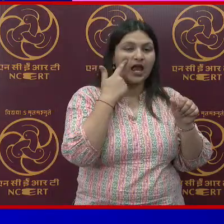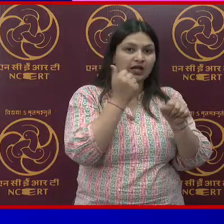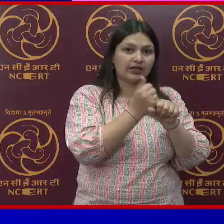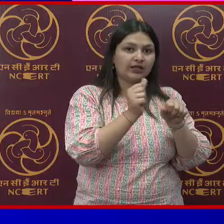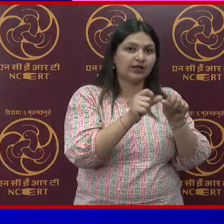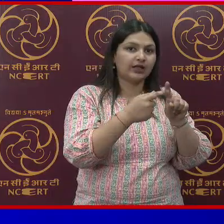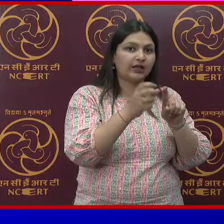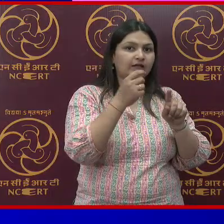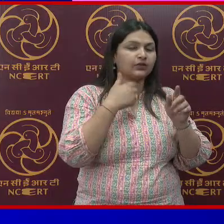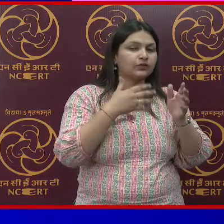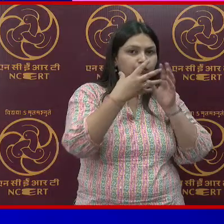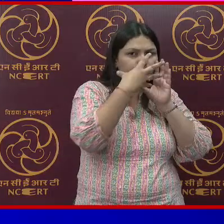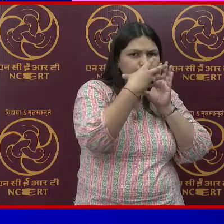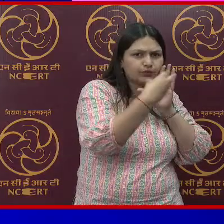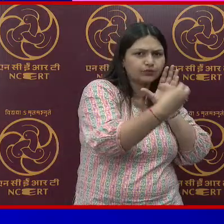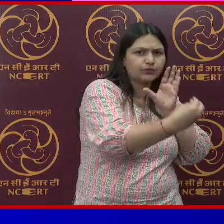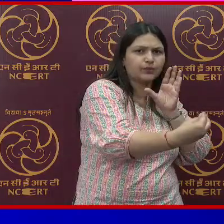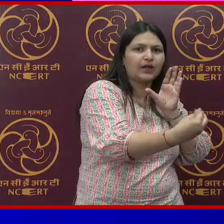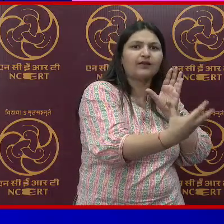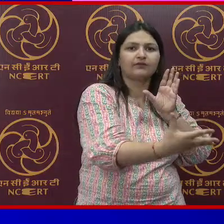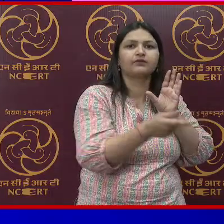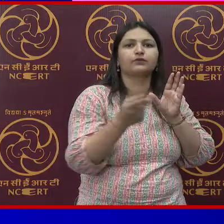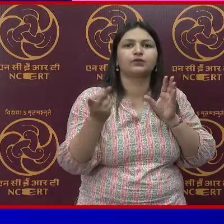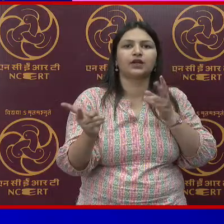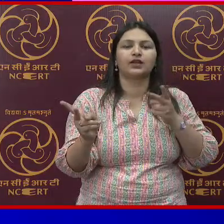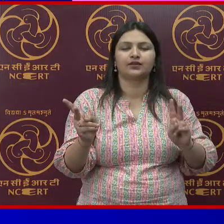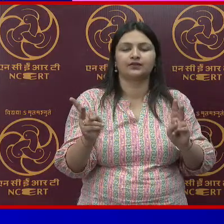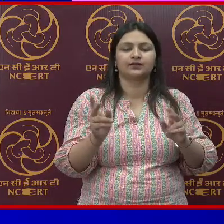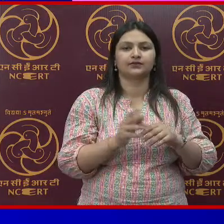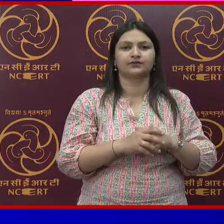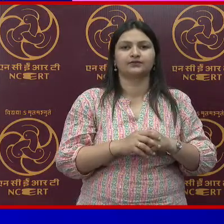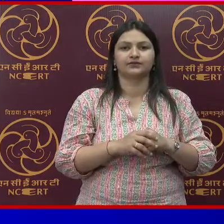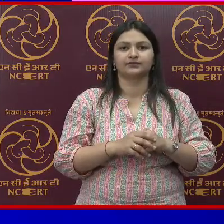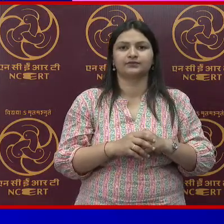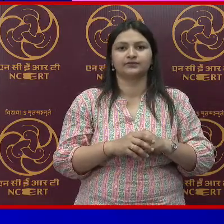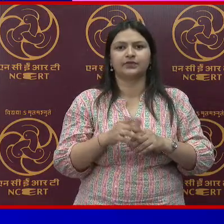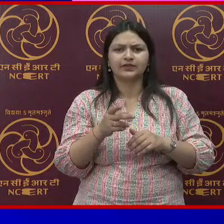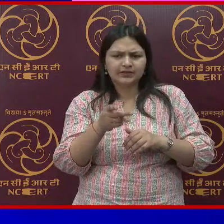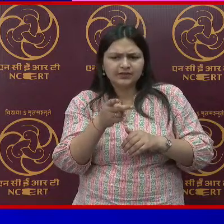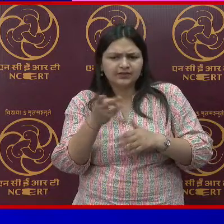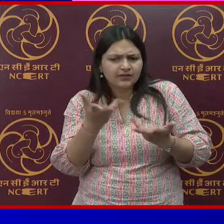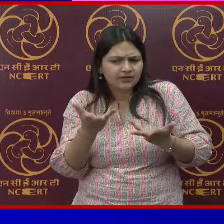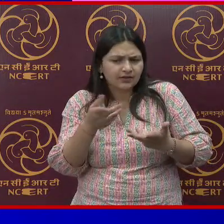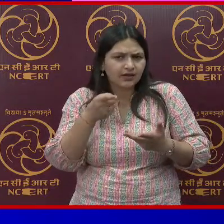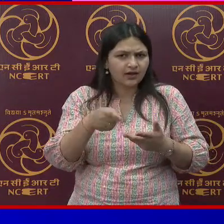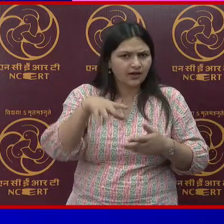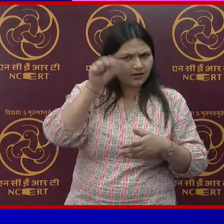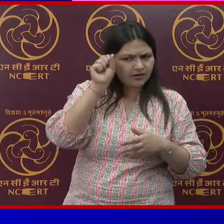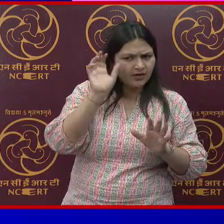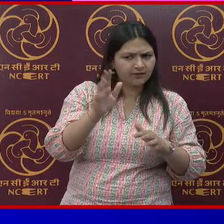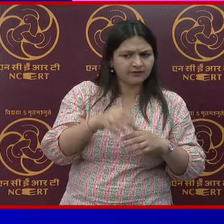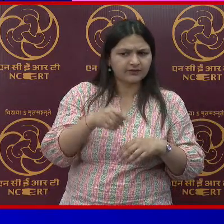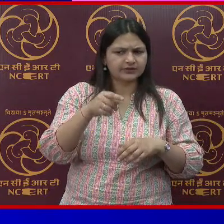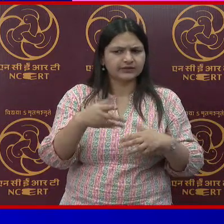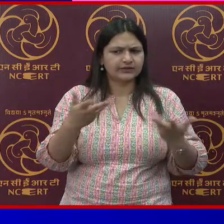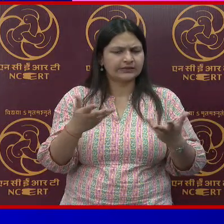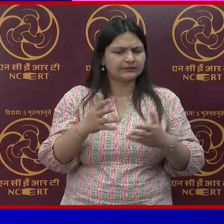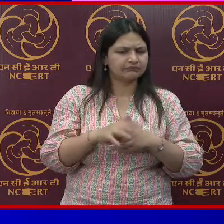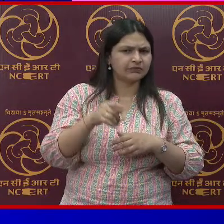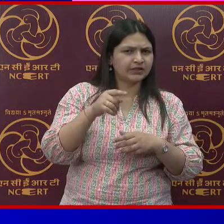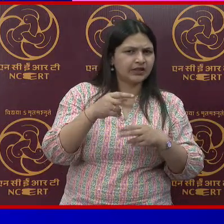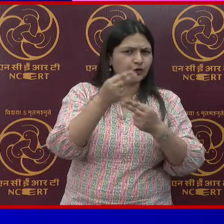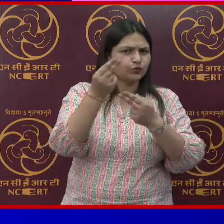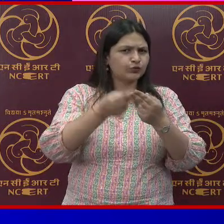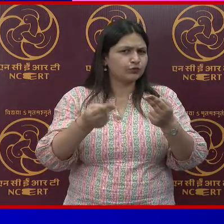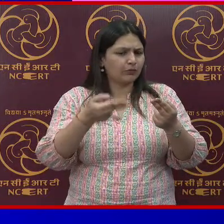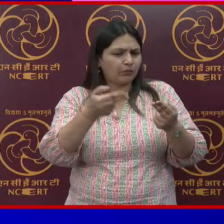है. Yes, moving ahead. These are. This is what is this? Can you identify? ये क्या है? Octopus. Seems like